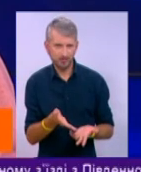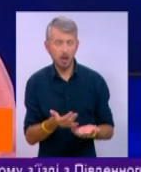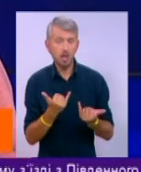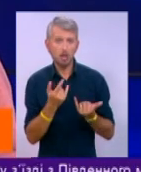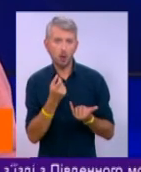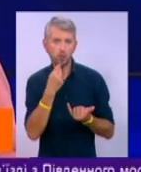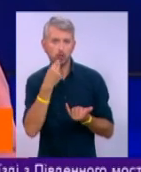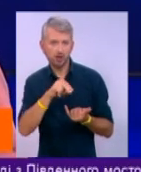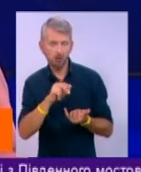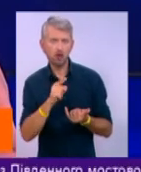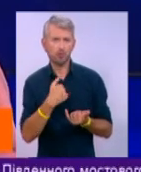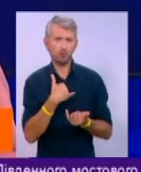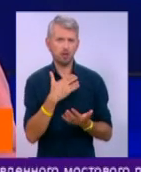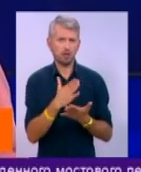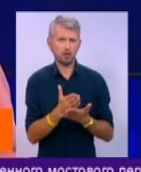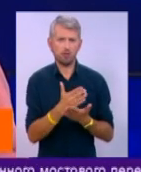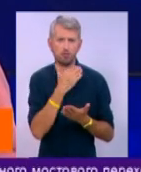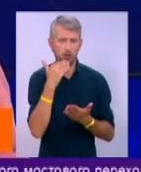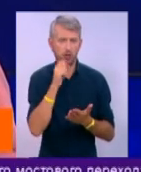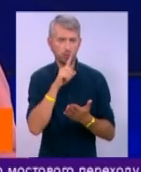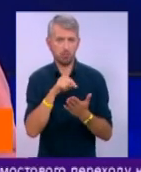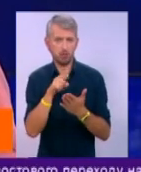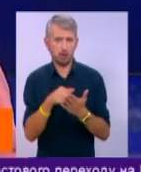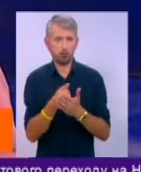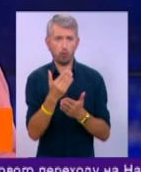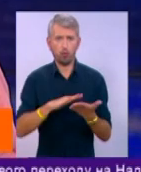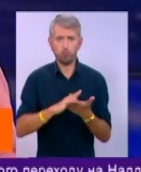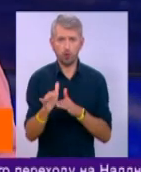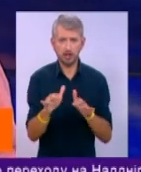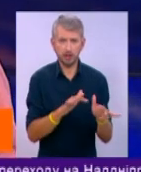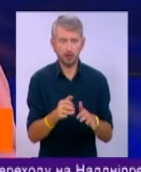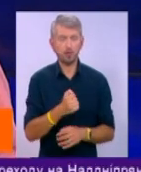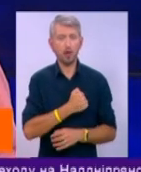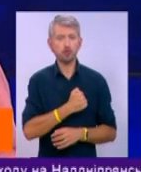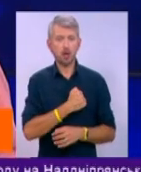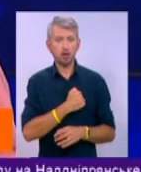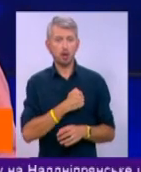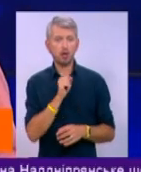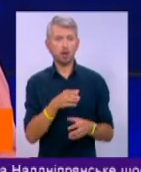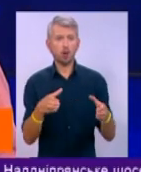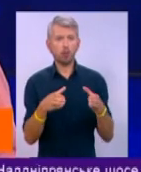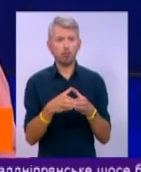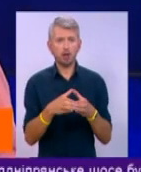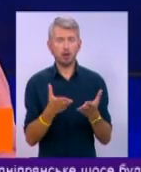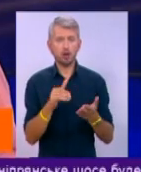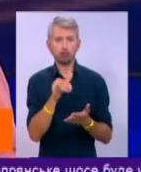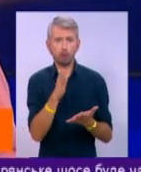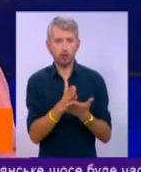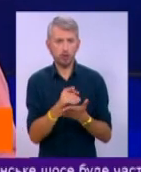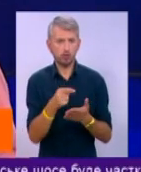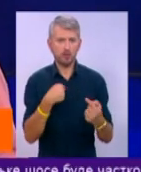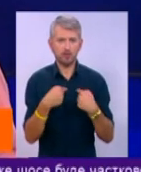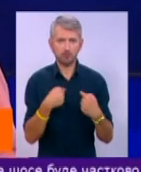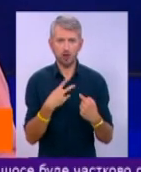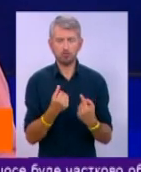Зараз трошки краще, але, звісно, в мене є величезна кількість запитань до його політики. На жаль, та команда, яка в нього є, вона страждає